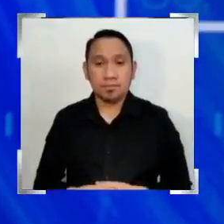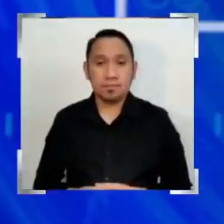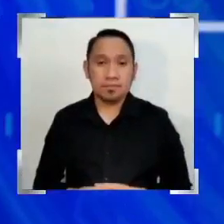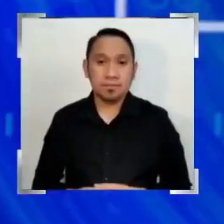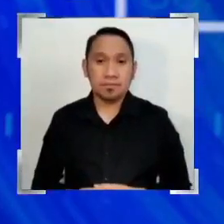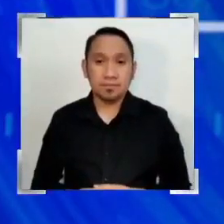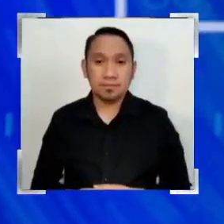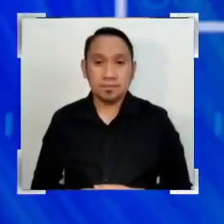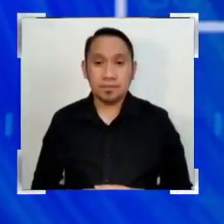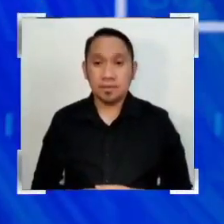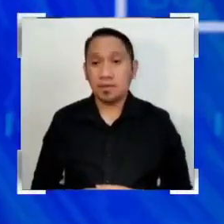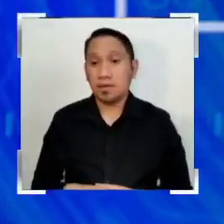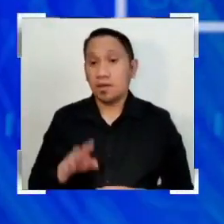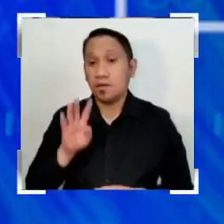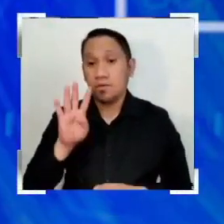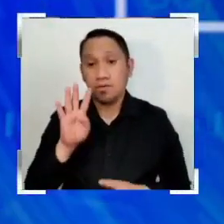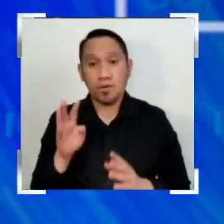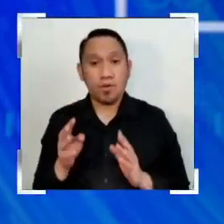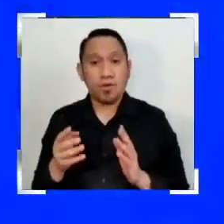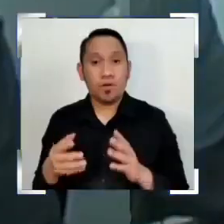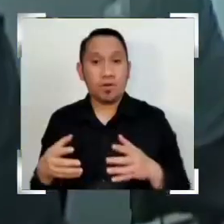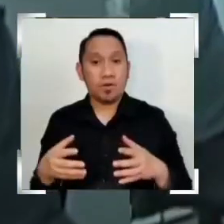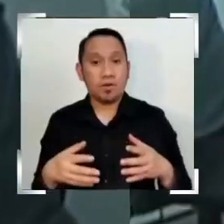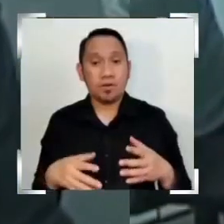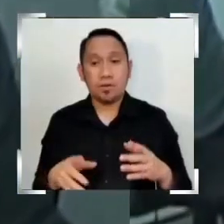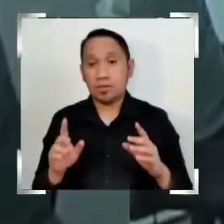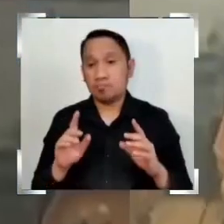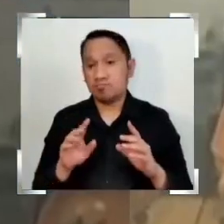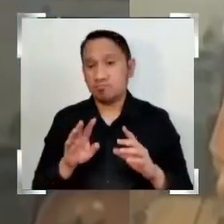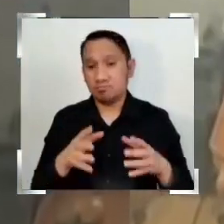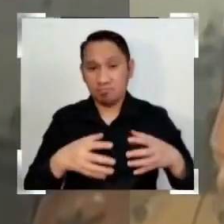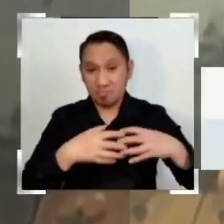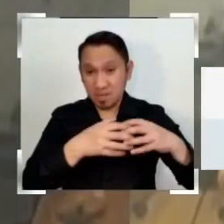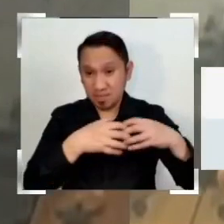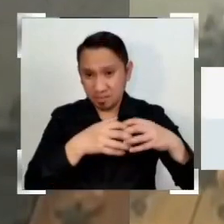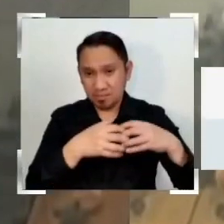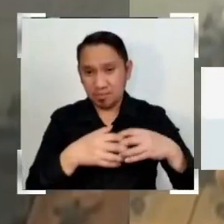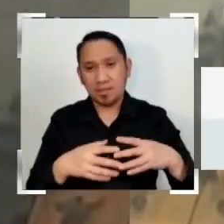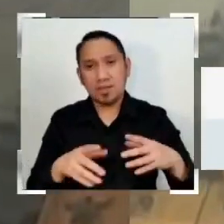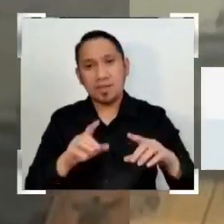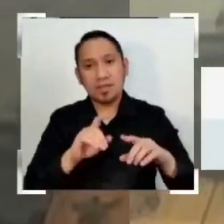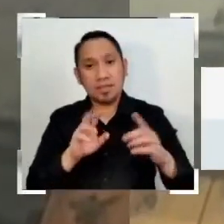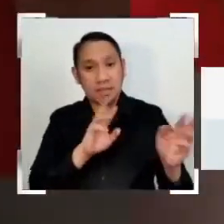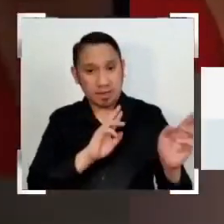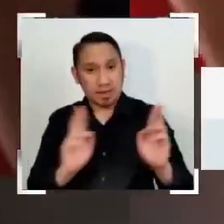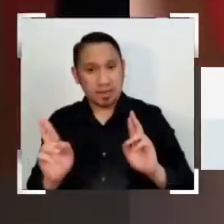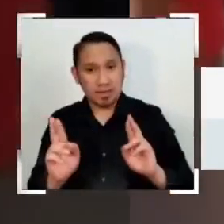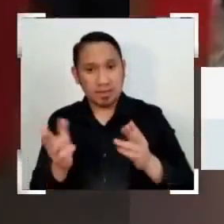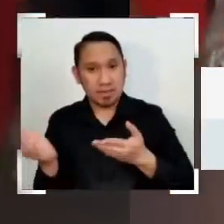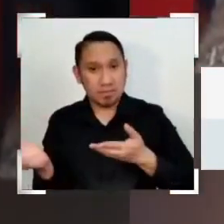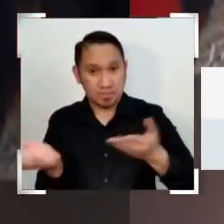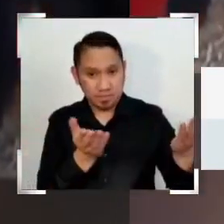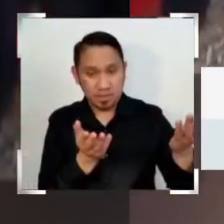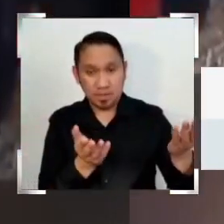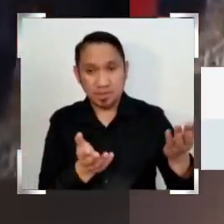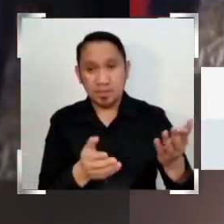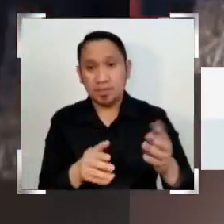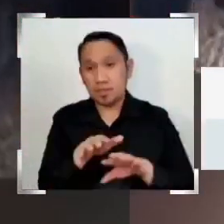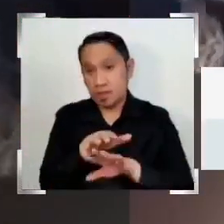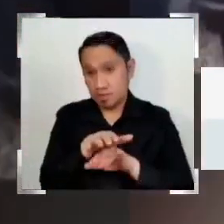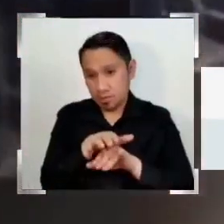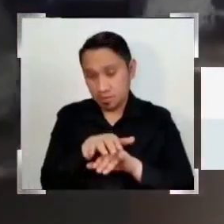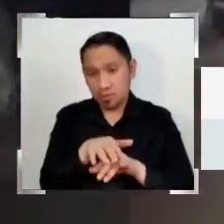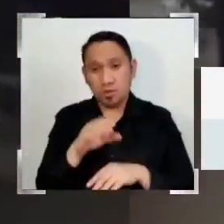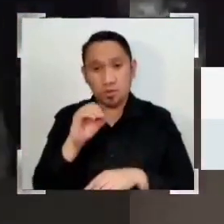Apat na modular generator set ang nakatakdang ipadala sa Occidental Mindoro sa gitna ng power crisis doon. Ayon po yan sa National